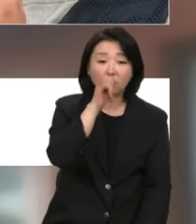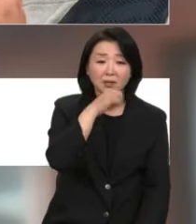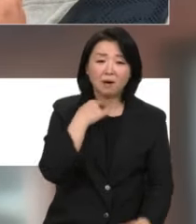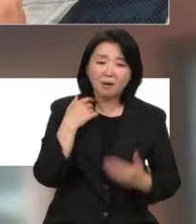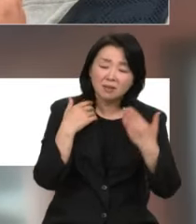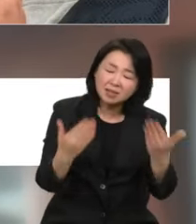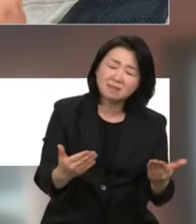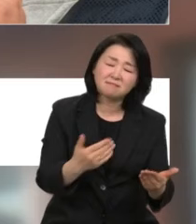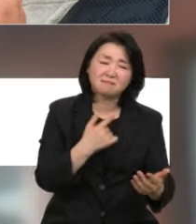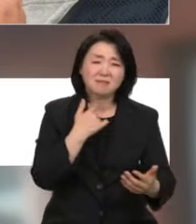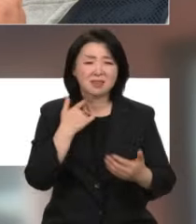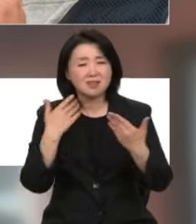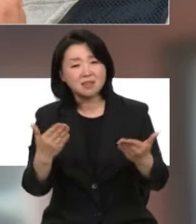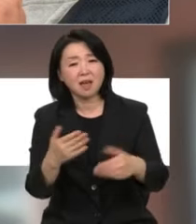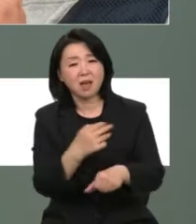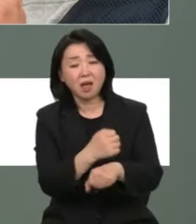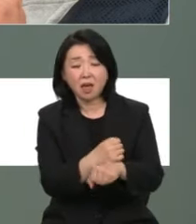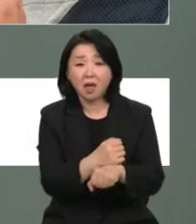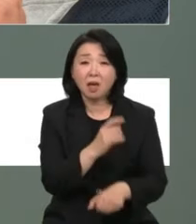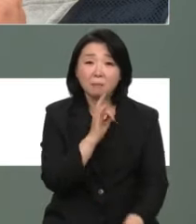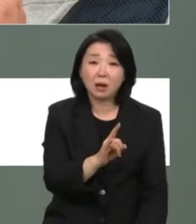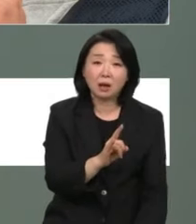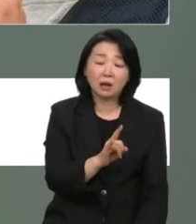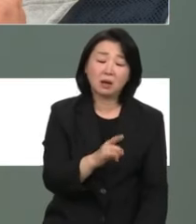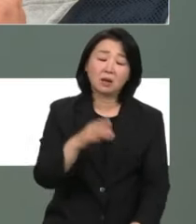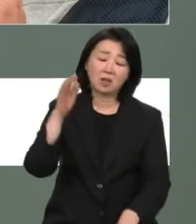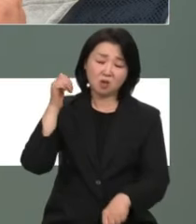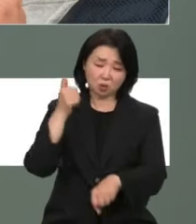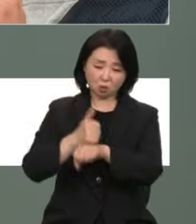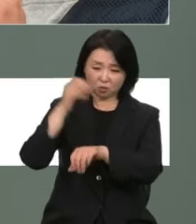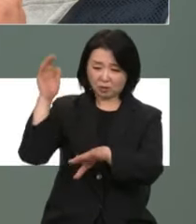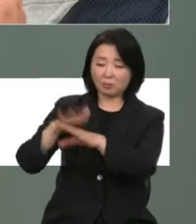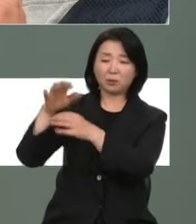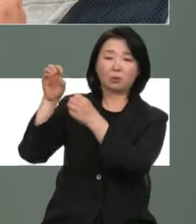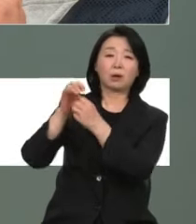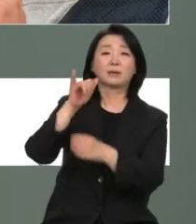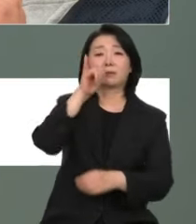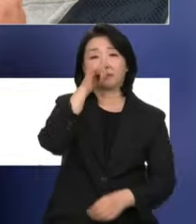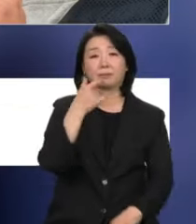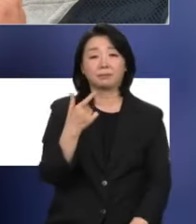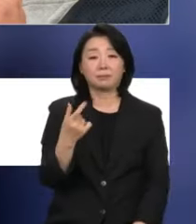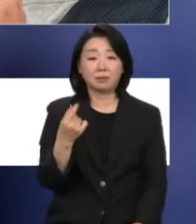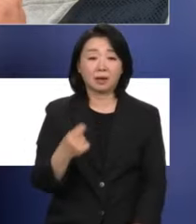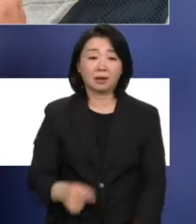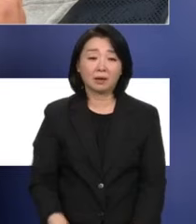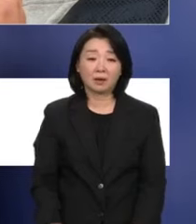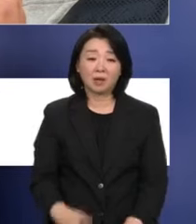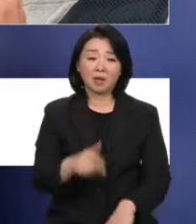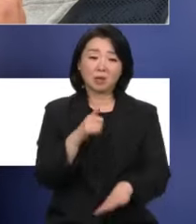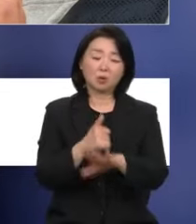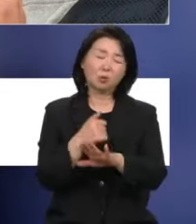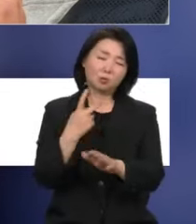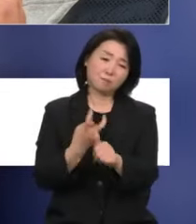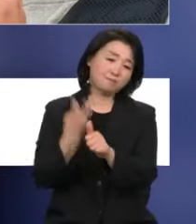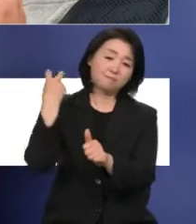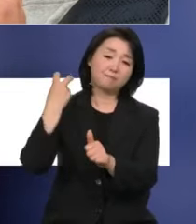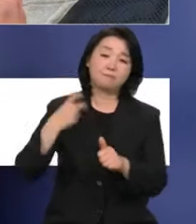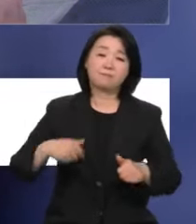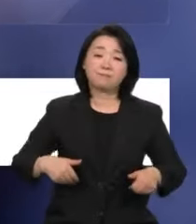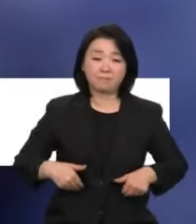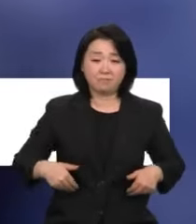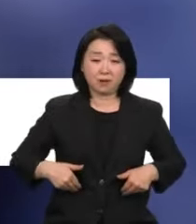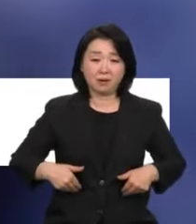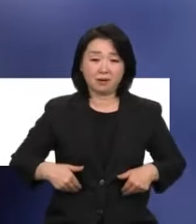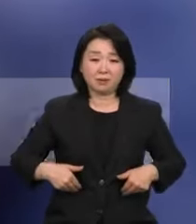이런 것들을 이제 강조하다 보니까 이러한 잘못된 관행들이나 이런 것들이 이제 생겼던 거고 뇌뿌리 뽑아야 될 좀 악습, 네,